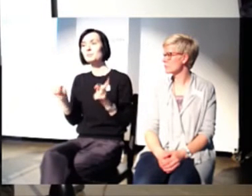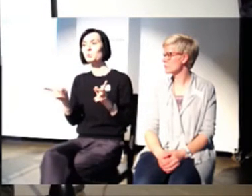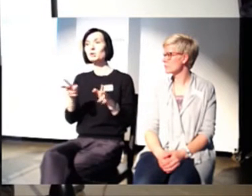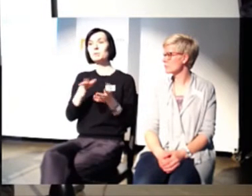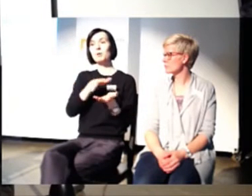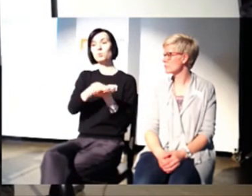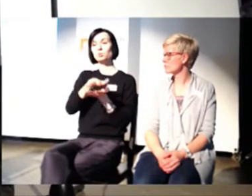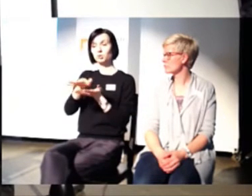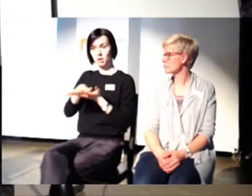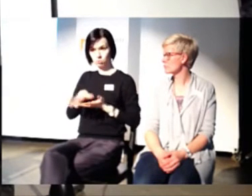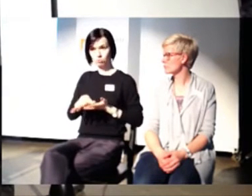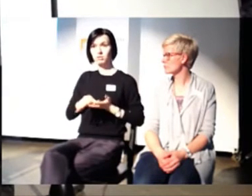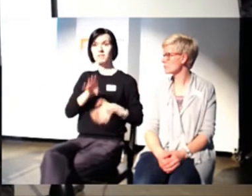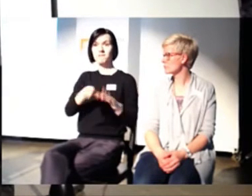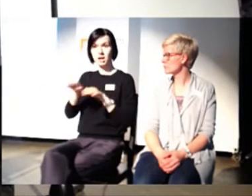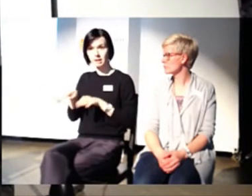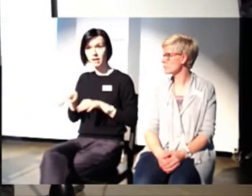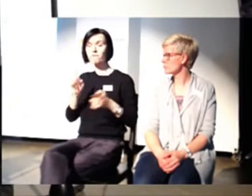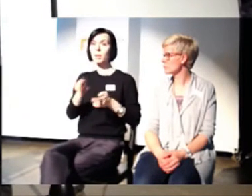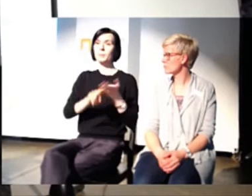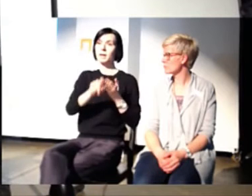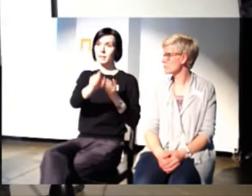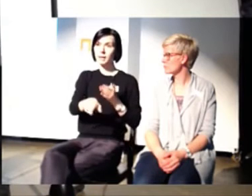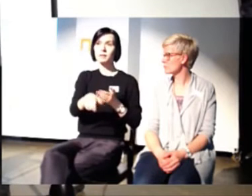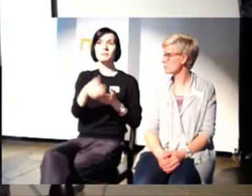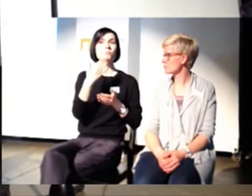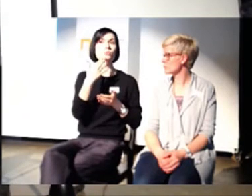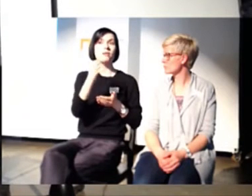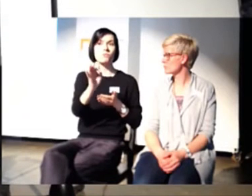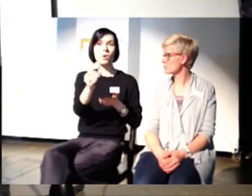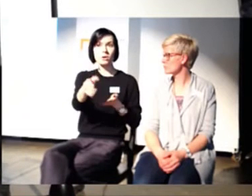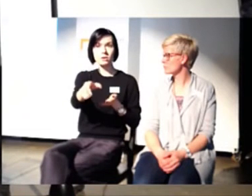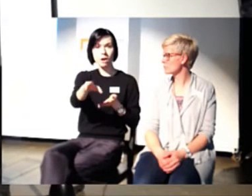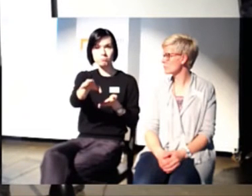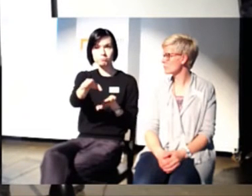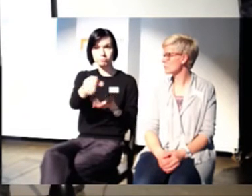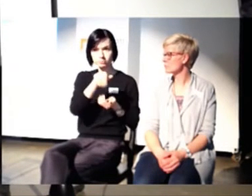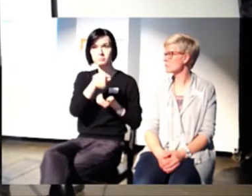pyydetäänkö taiteilijoita vuokraa vai tarjotaanko stipendi. Eli variaatio on niin suuri.